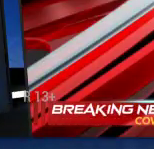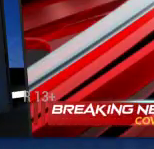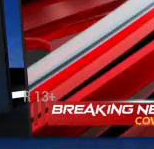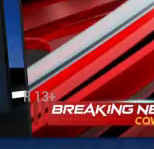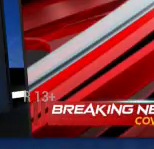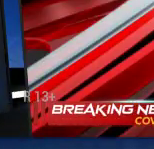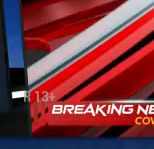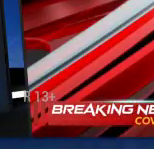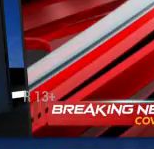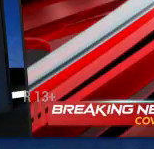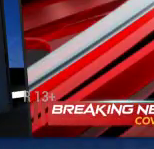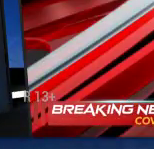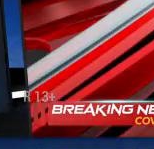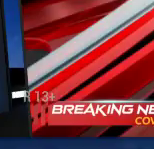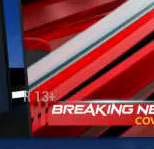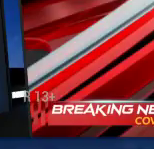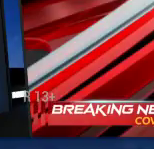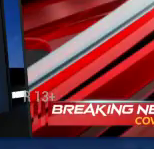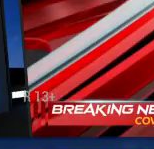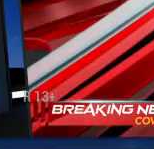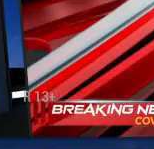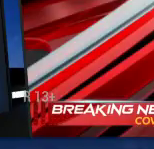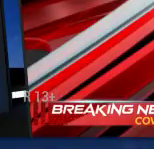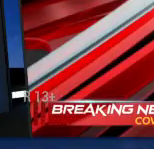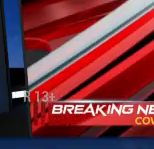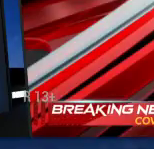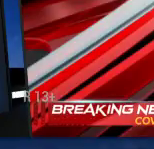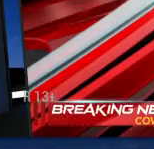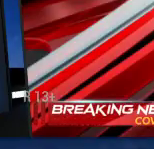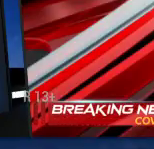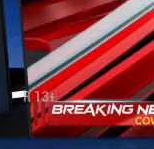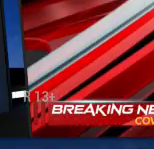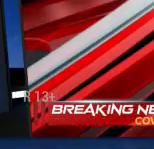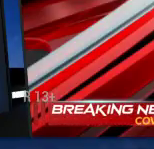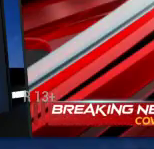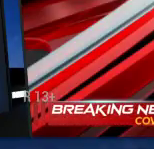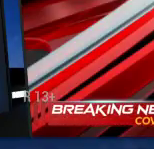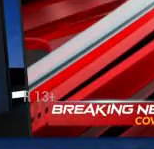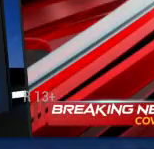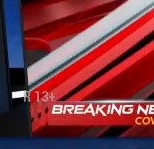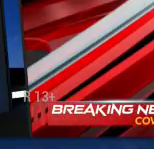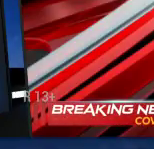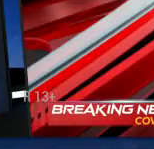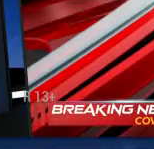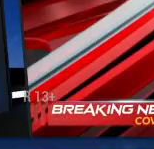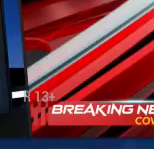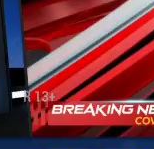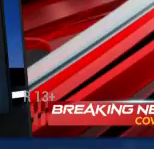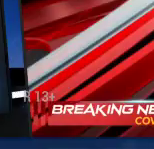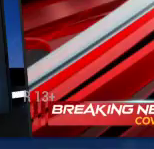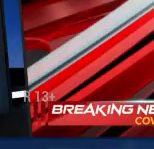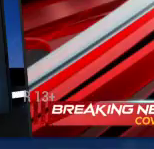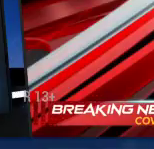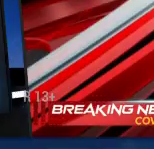protokol kesehatan jika berolahraga di luar ruangan berdasarkan himbauan organisasi kesehatan dunia atau Who di masa